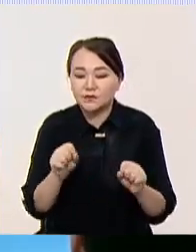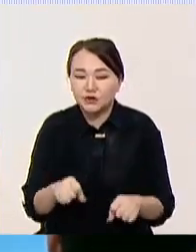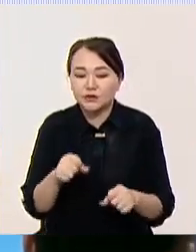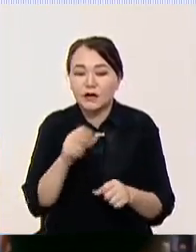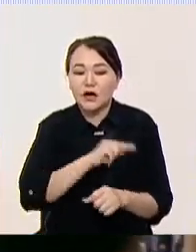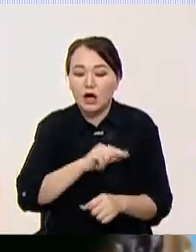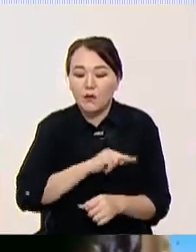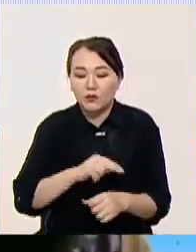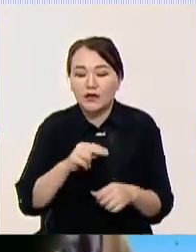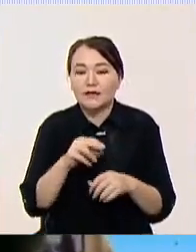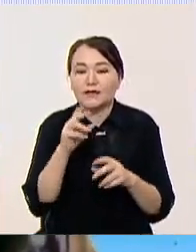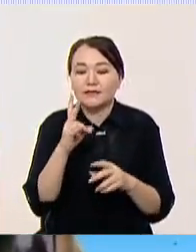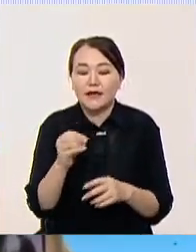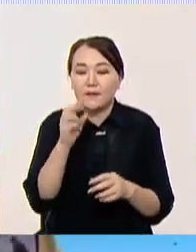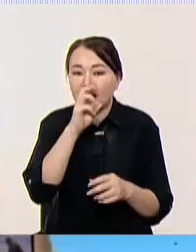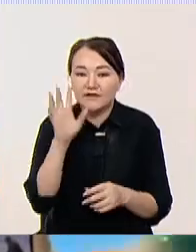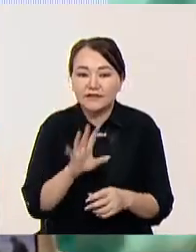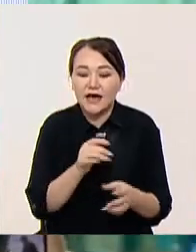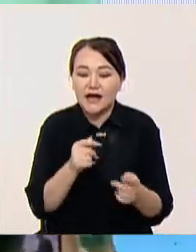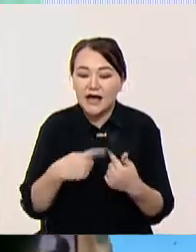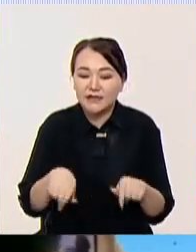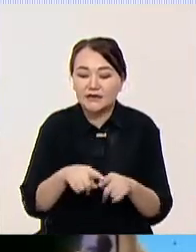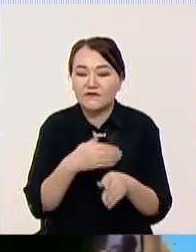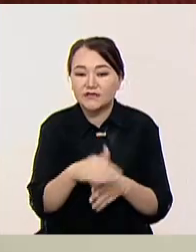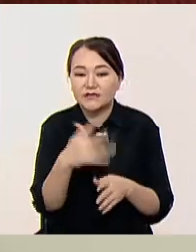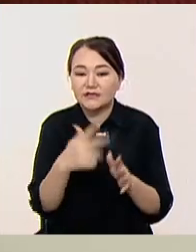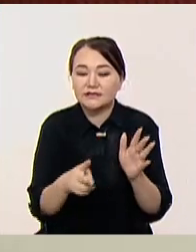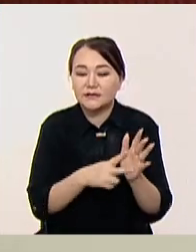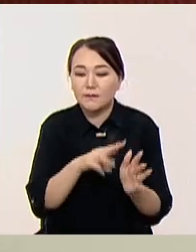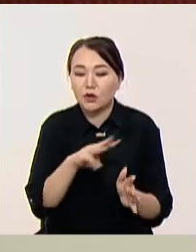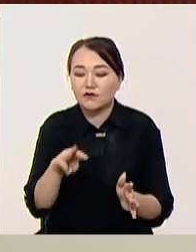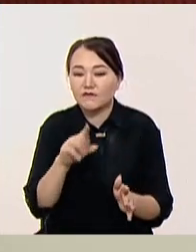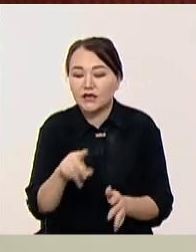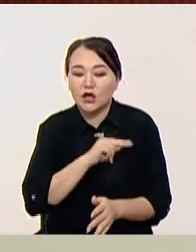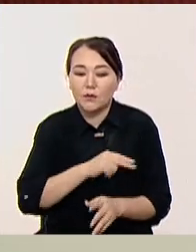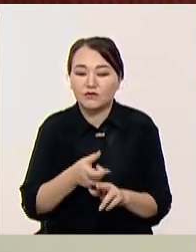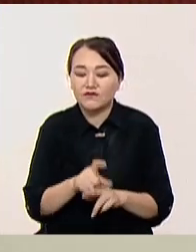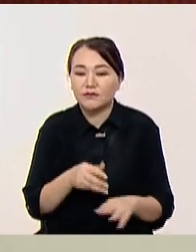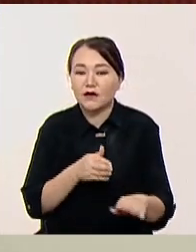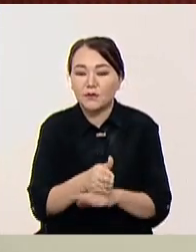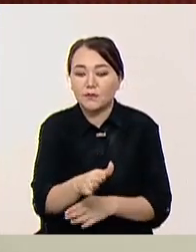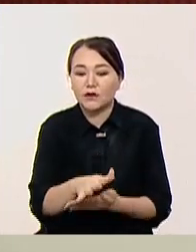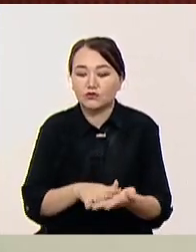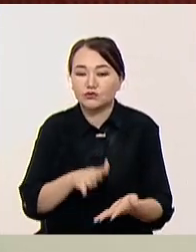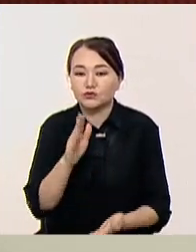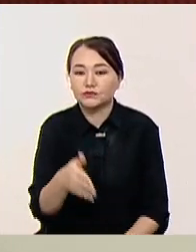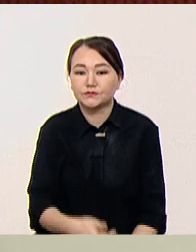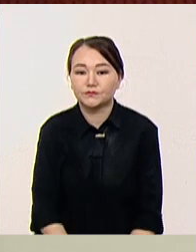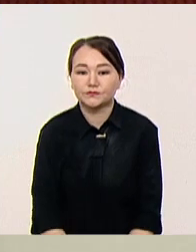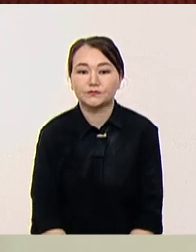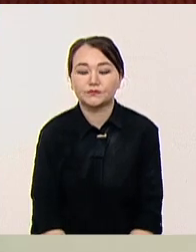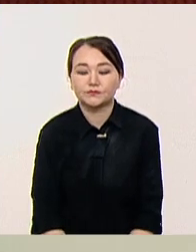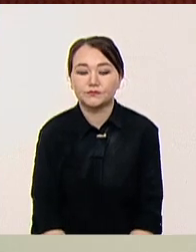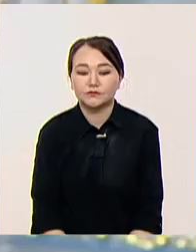возможностями работы неправительственным организациям выделено 37 миллионов тенге. И работа в этом направлении продолжится. Жанна Расылханова, Абай